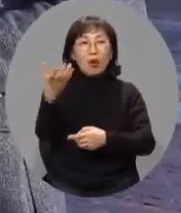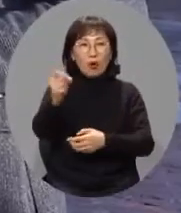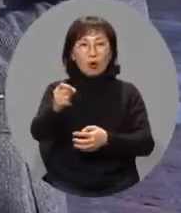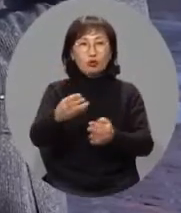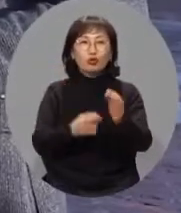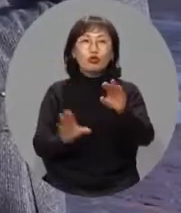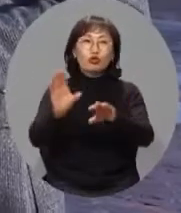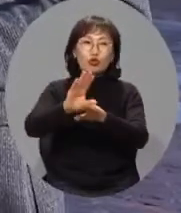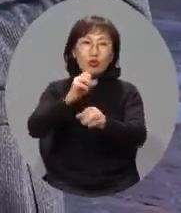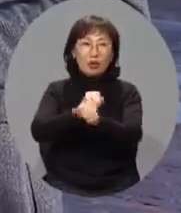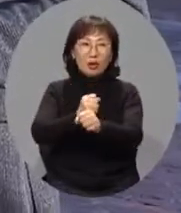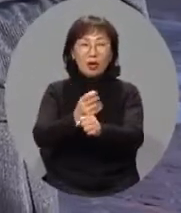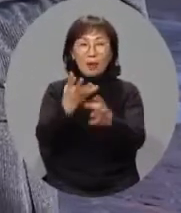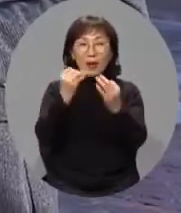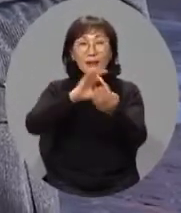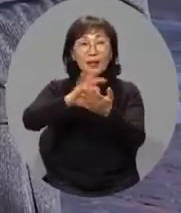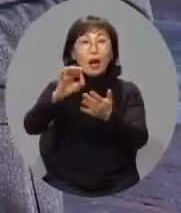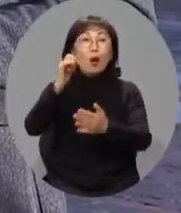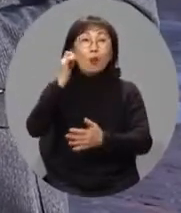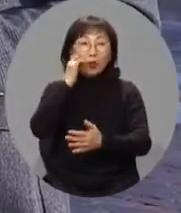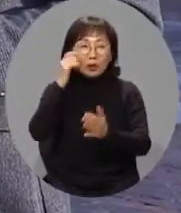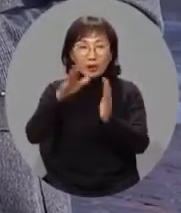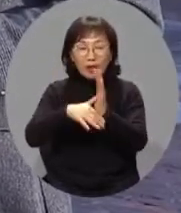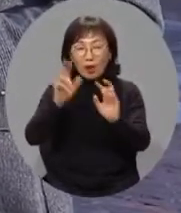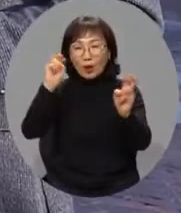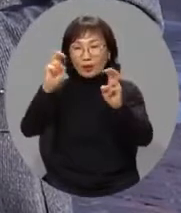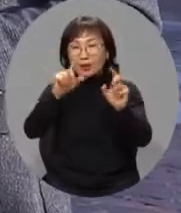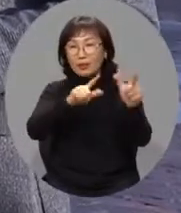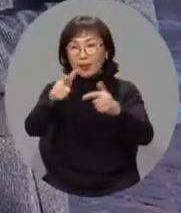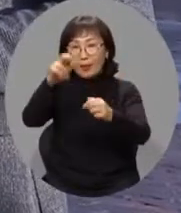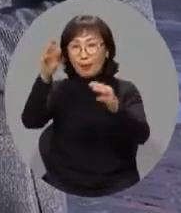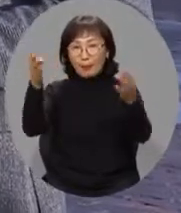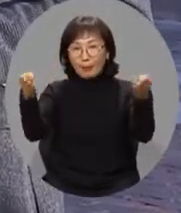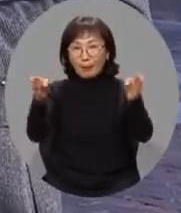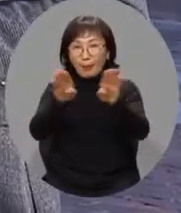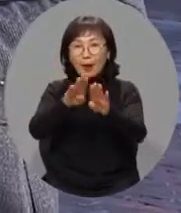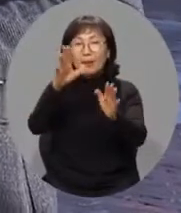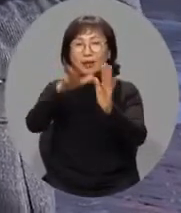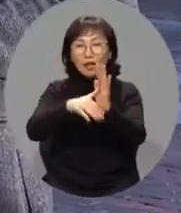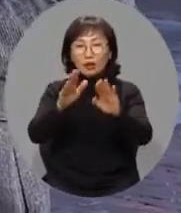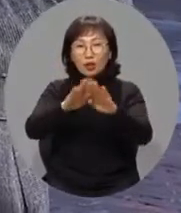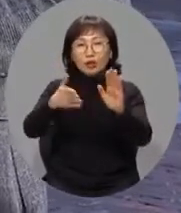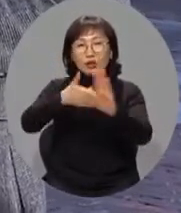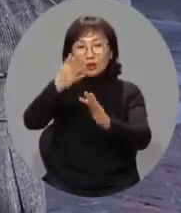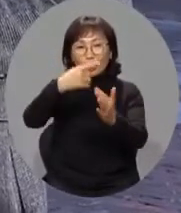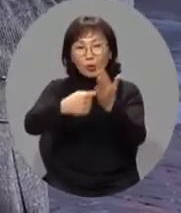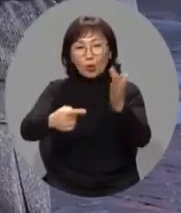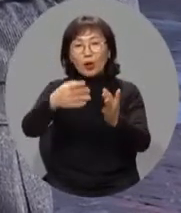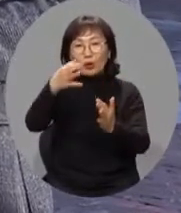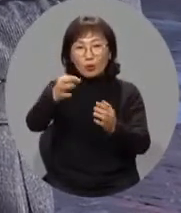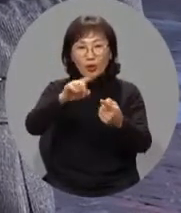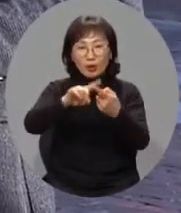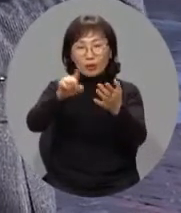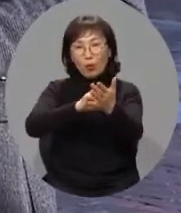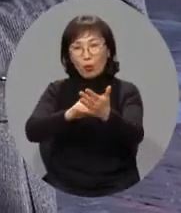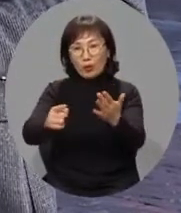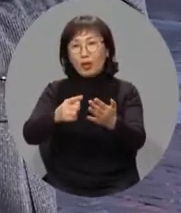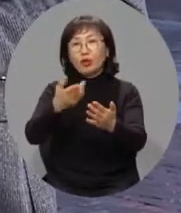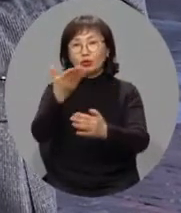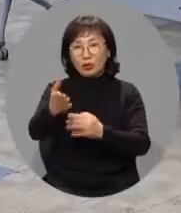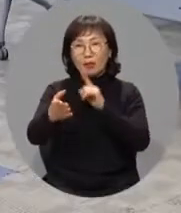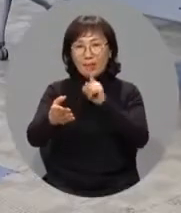선결제한 금액을 다 사용하지 못한 상태에서 업소가 폐업을 한 경우 전주시가 손실금을 보상해준다는 대책도